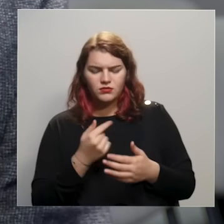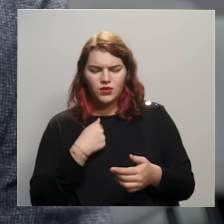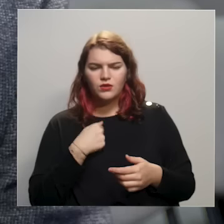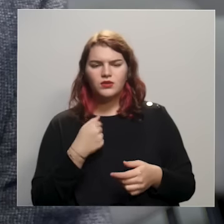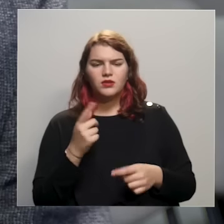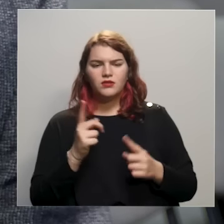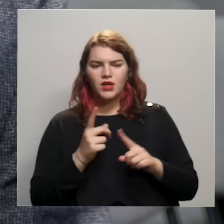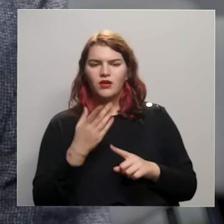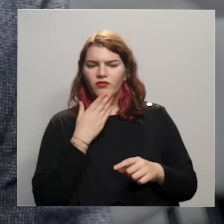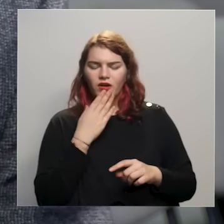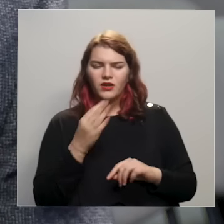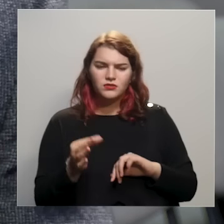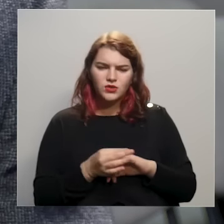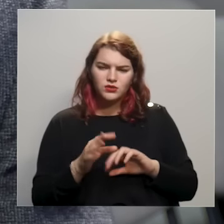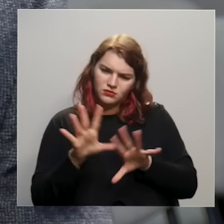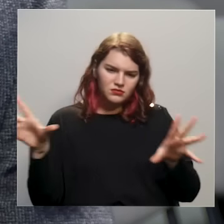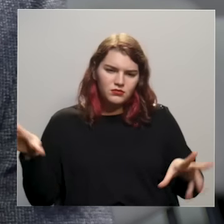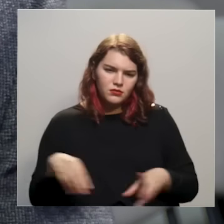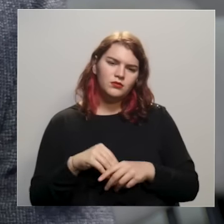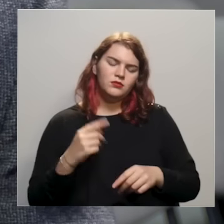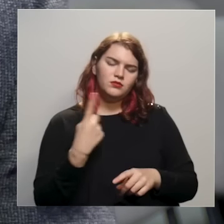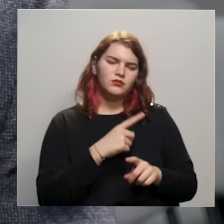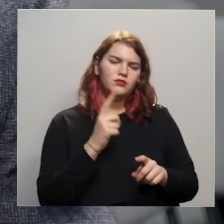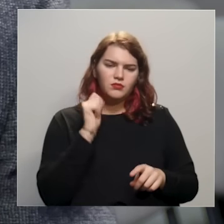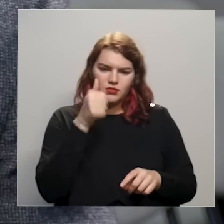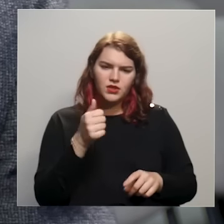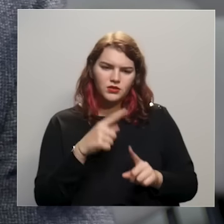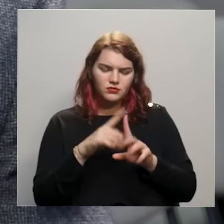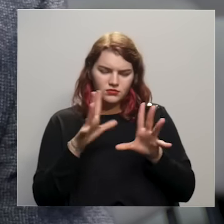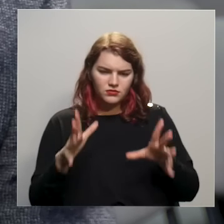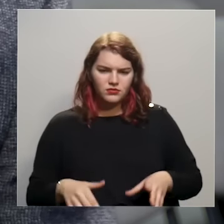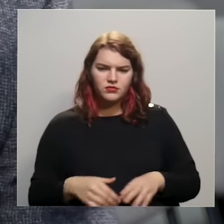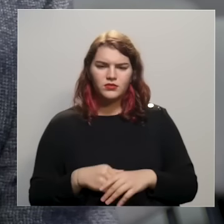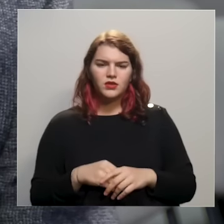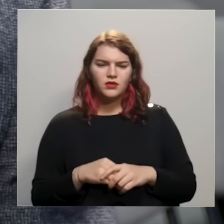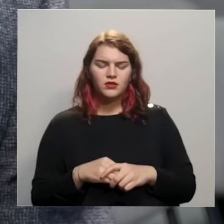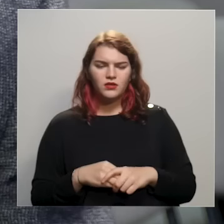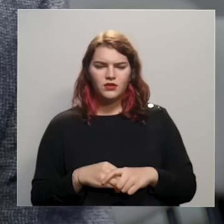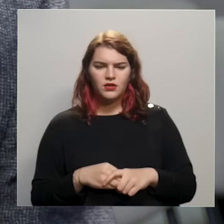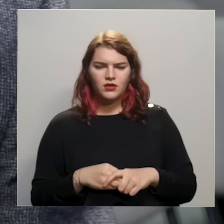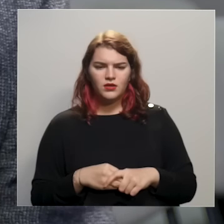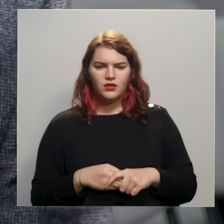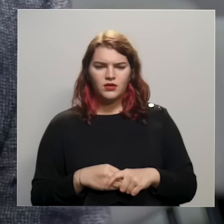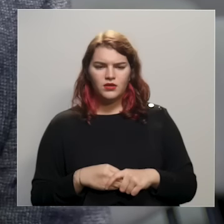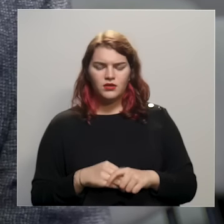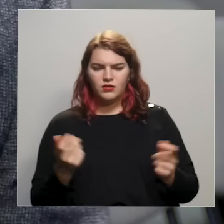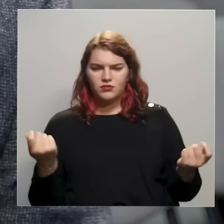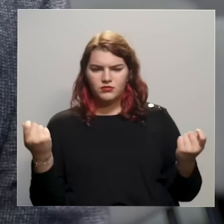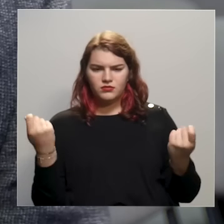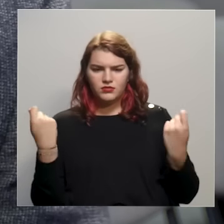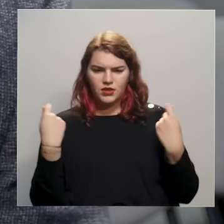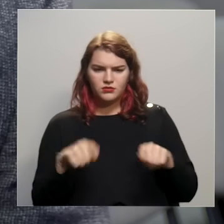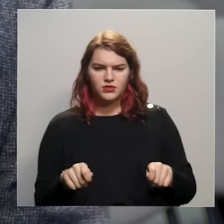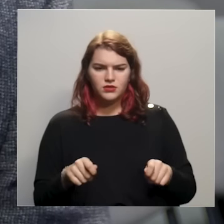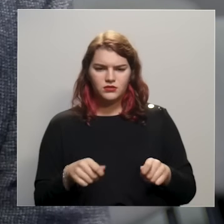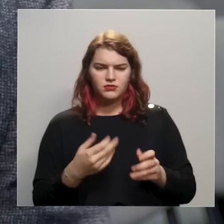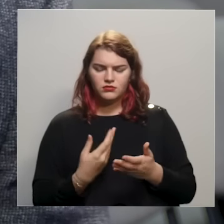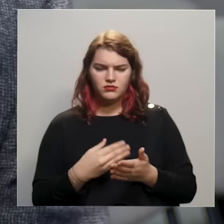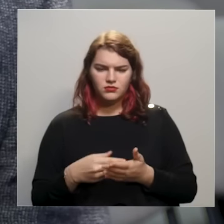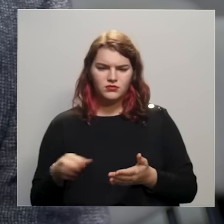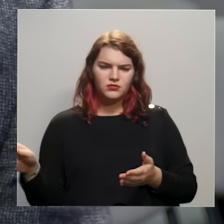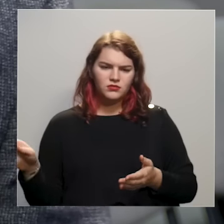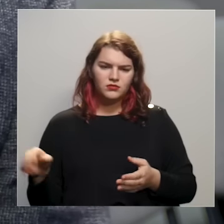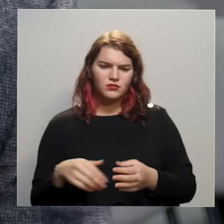Florina, dacă vrei să vii cu mine, eu de mâine am încheiat, dau a contului înapoi, că noi